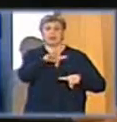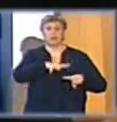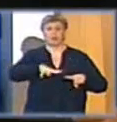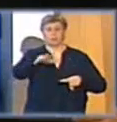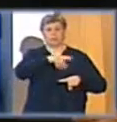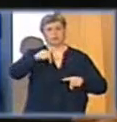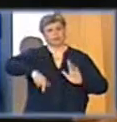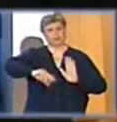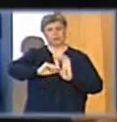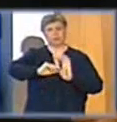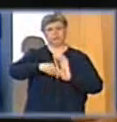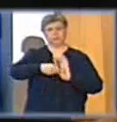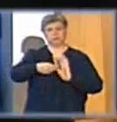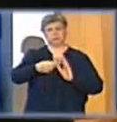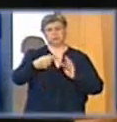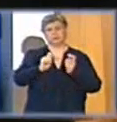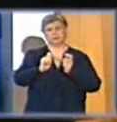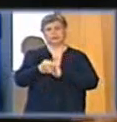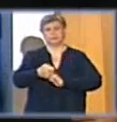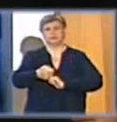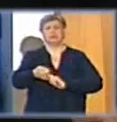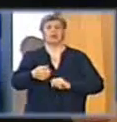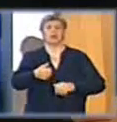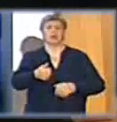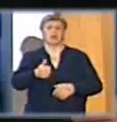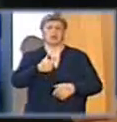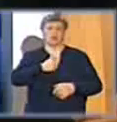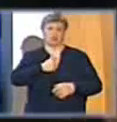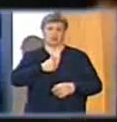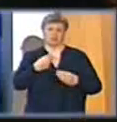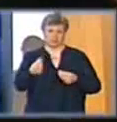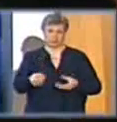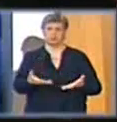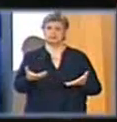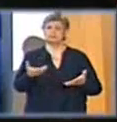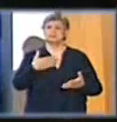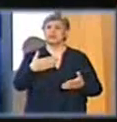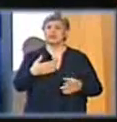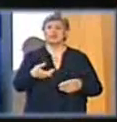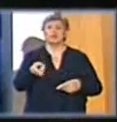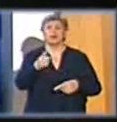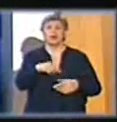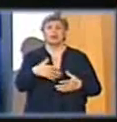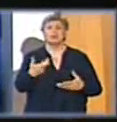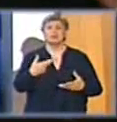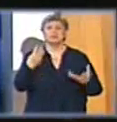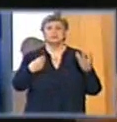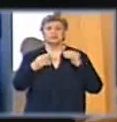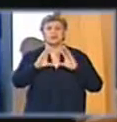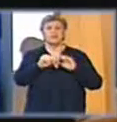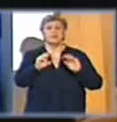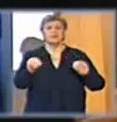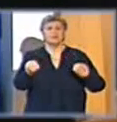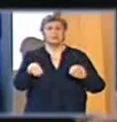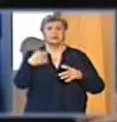εκκρεμότητες υπάρχουν για να κλείσει και τυπικά η αξιολόγηση. Παράδειγμα, ό,τι ξέρουμε, το ξέρουμε από πληροφορίες, δεν έχει τοποθετηθεί